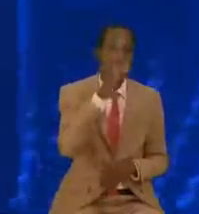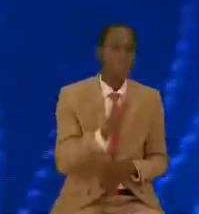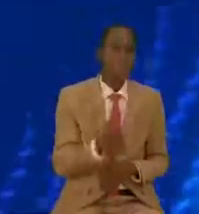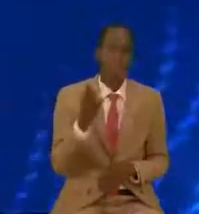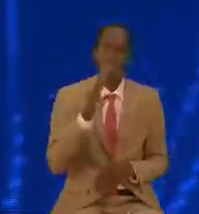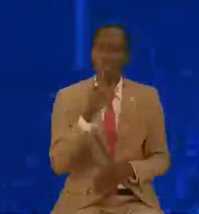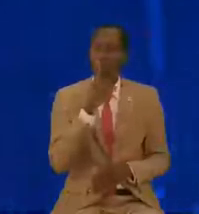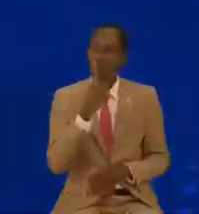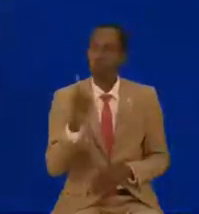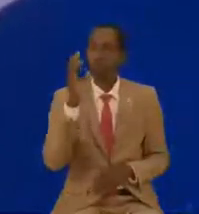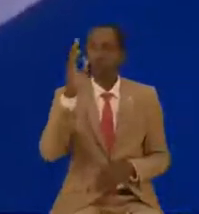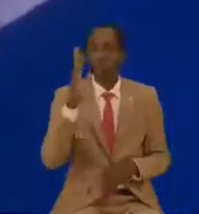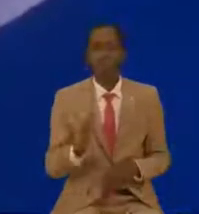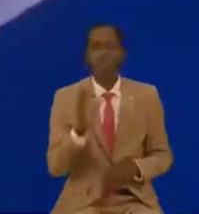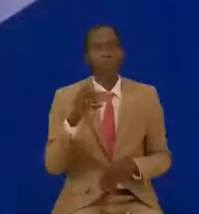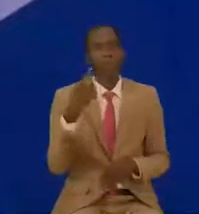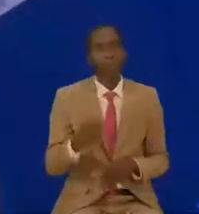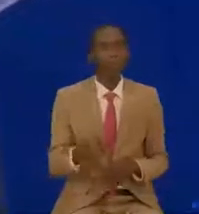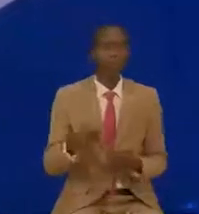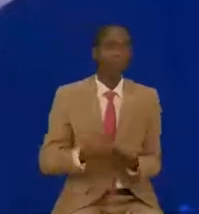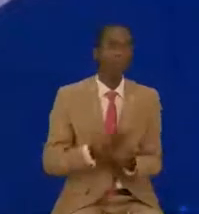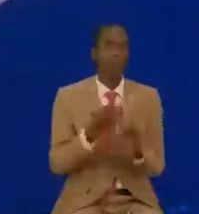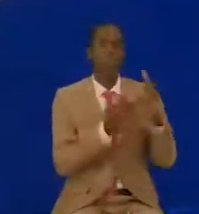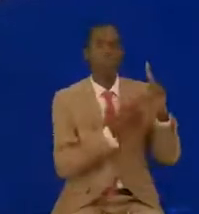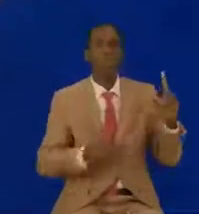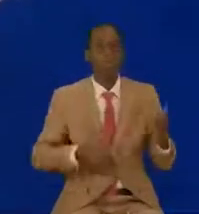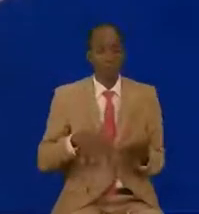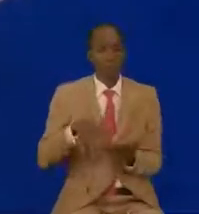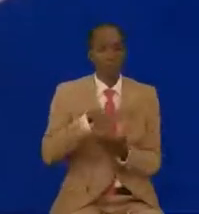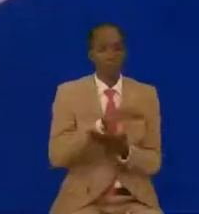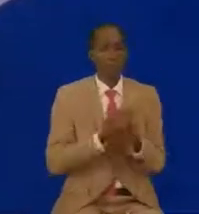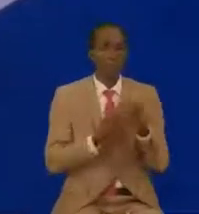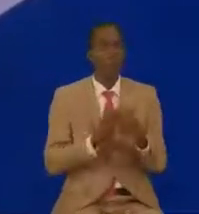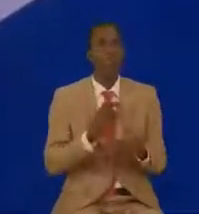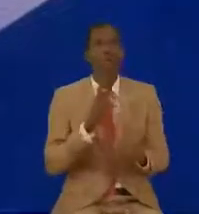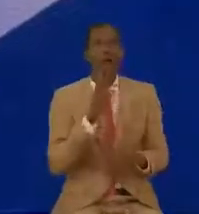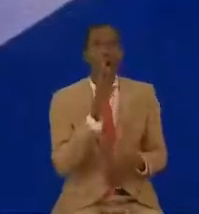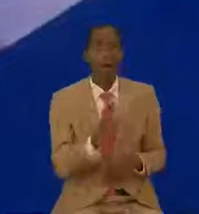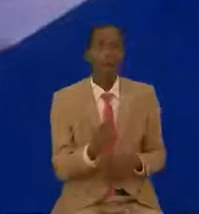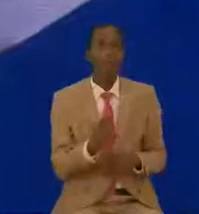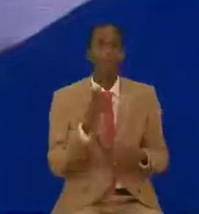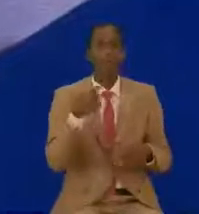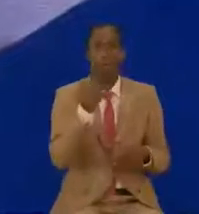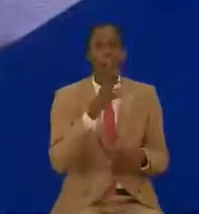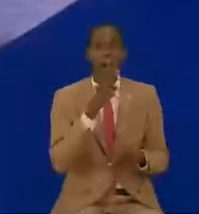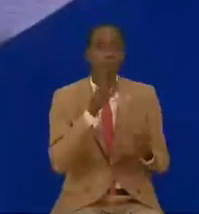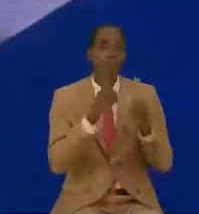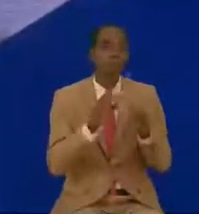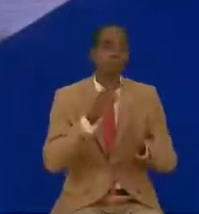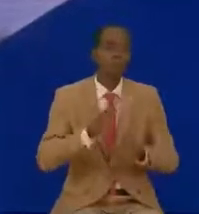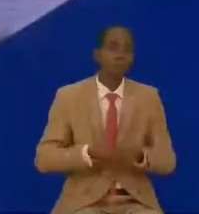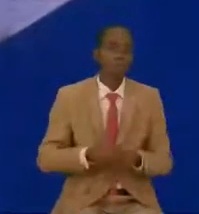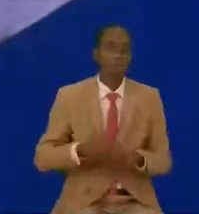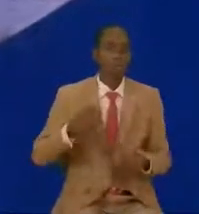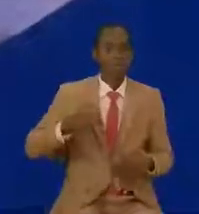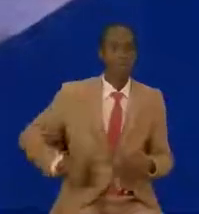Il y a de véritables apôtres, prédicateurs de l'évangile, il y a de faux apôtres. Ces gens-là soulignent